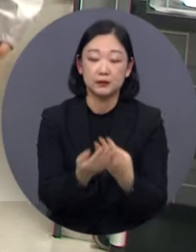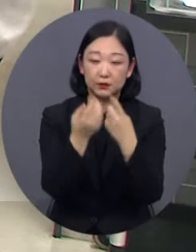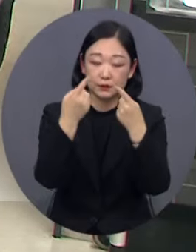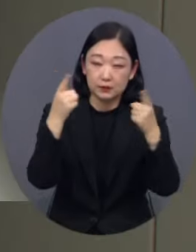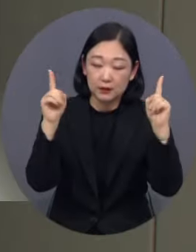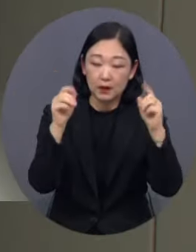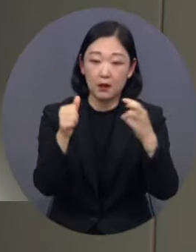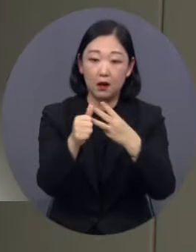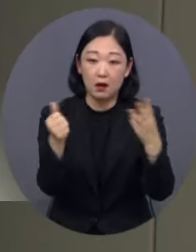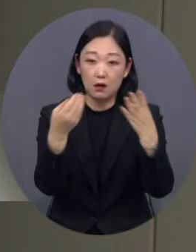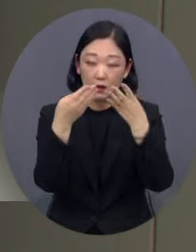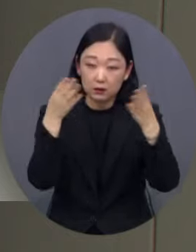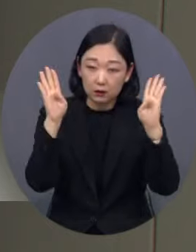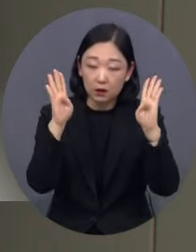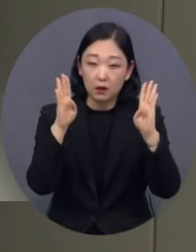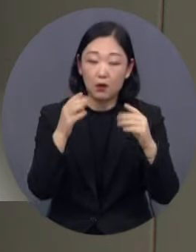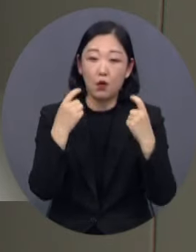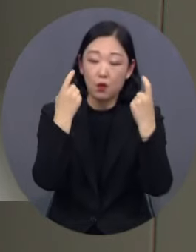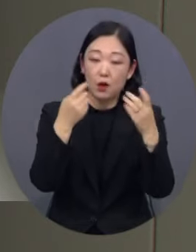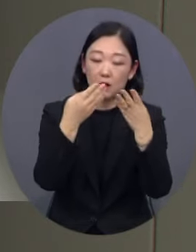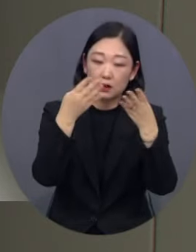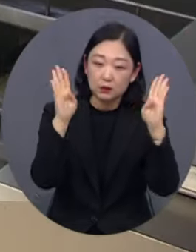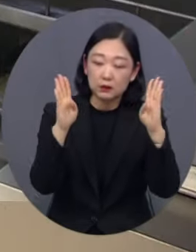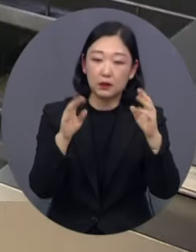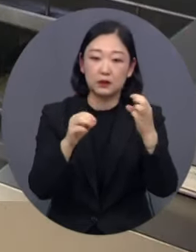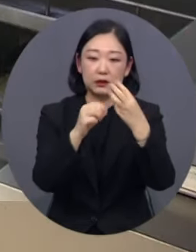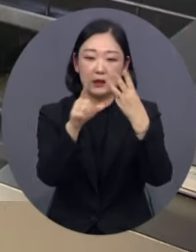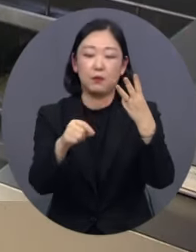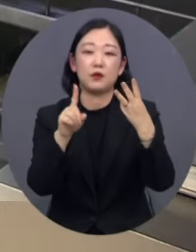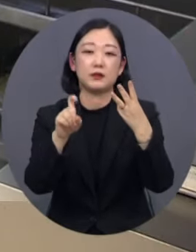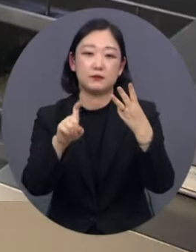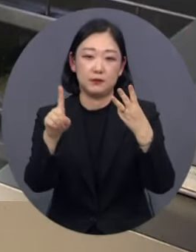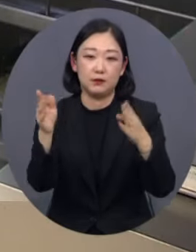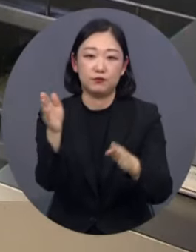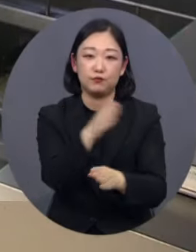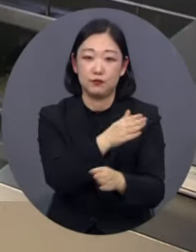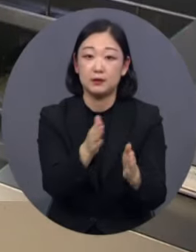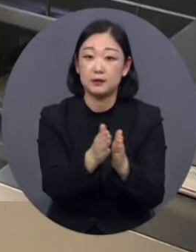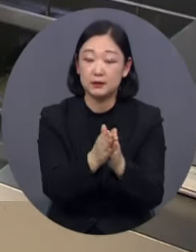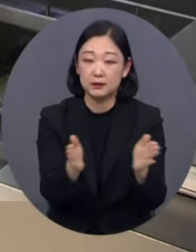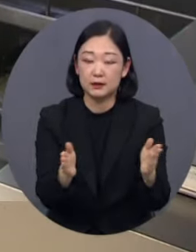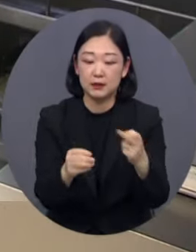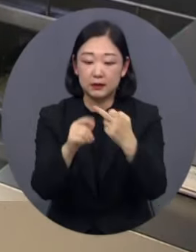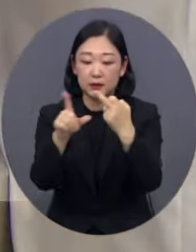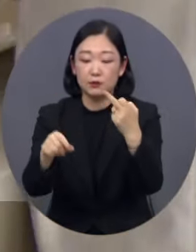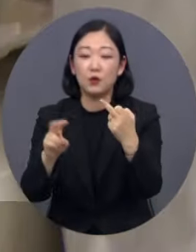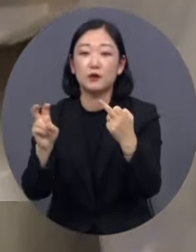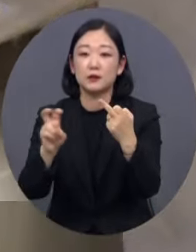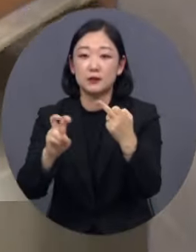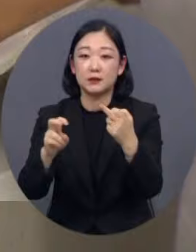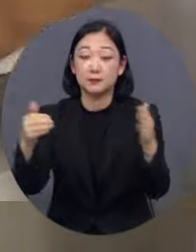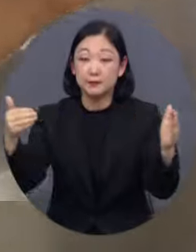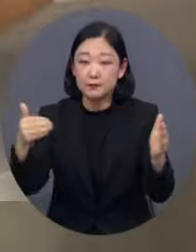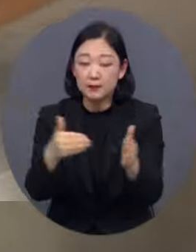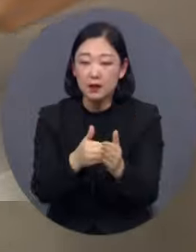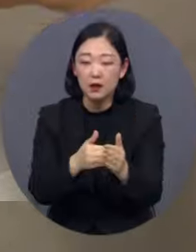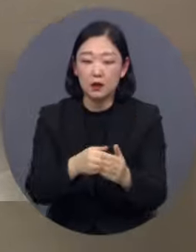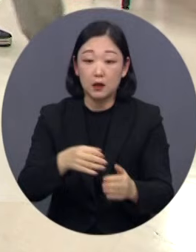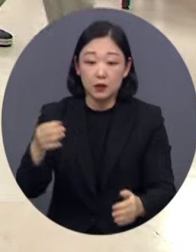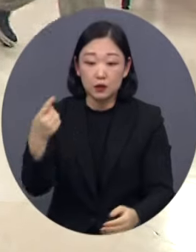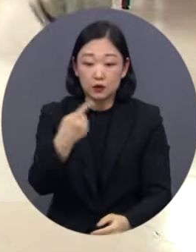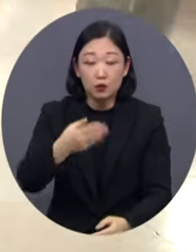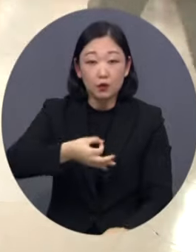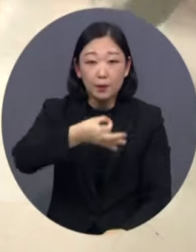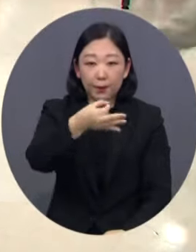제주한라대는 오늘부터, 제주관광대는 오는 11일부터 시작되는데 오는 12월 20일까지 학생들은 1,000원만